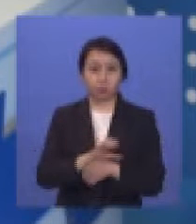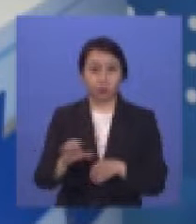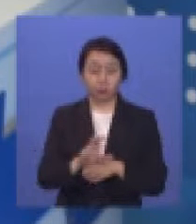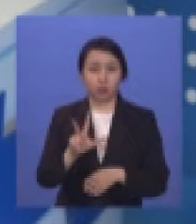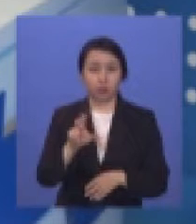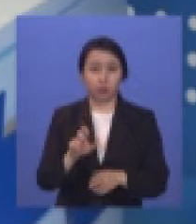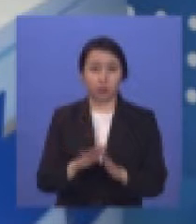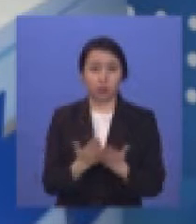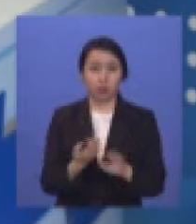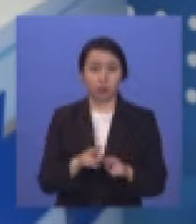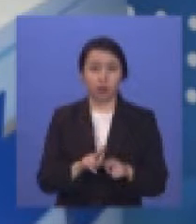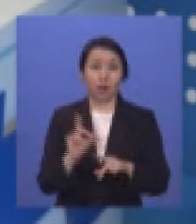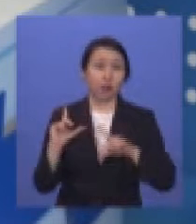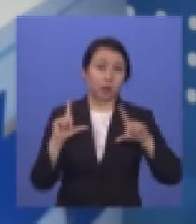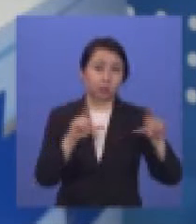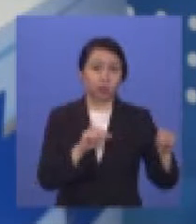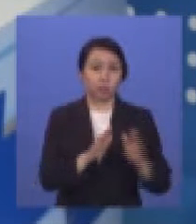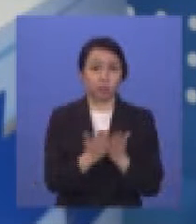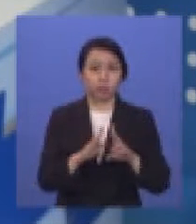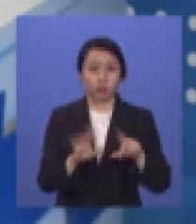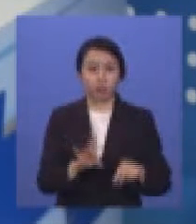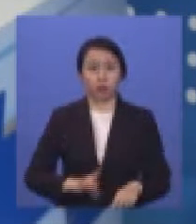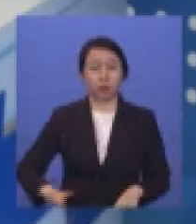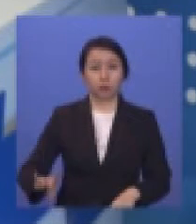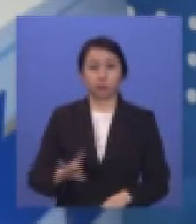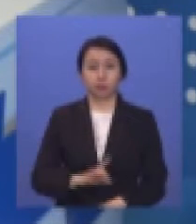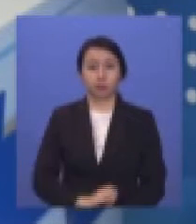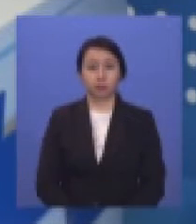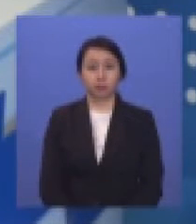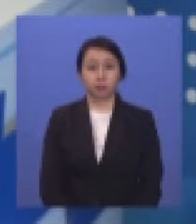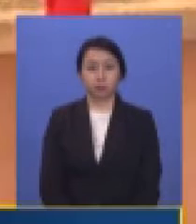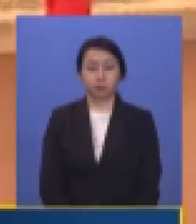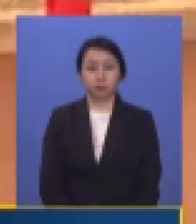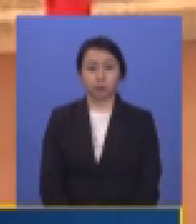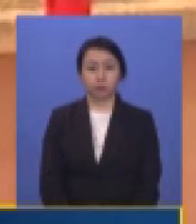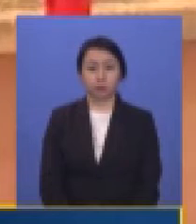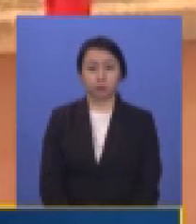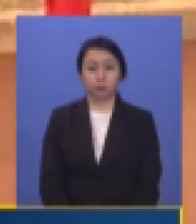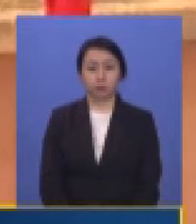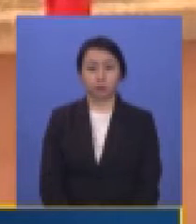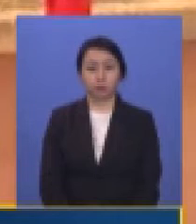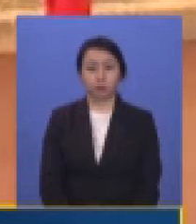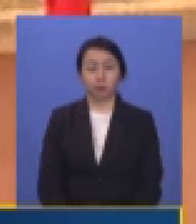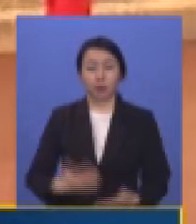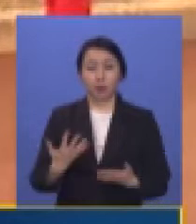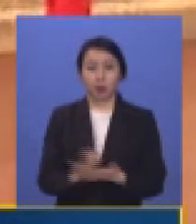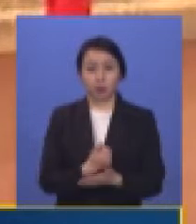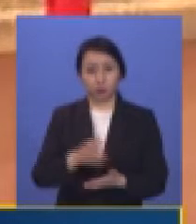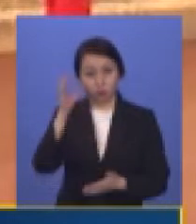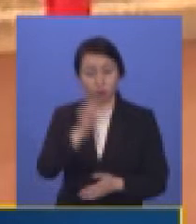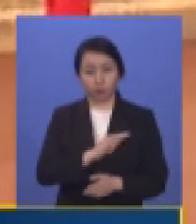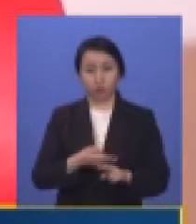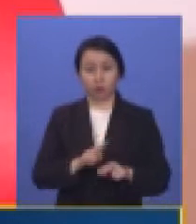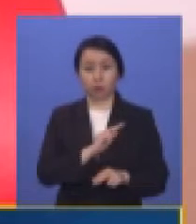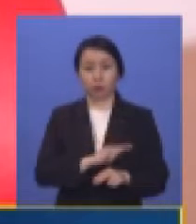300 экземпляров, которые отправят во все библиотеки региона. Подробности далее. Сборник научных трудов, над